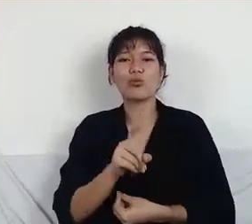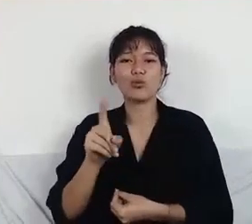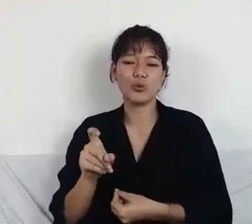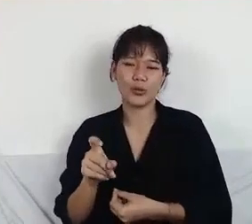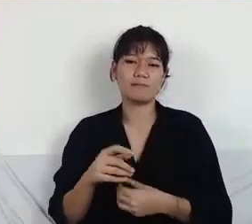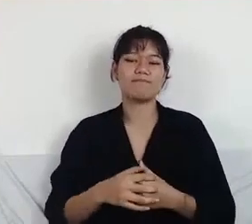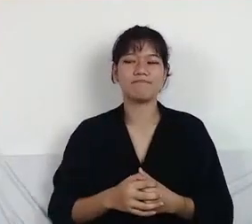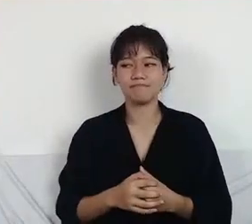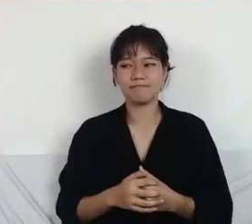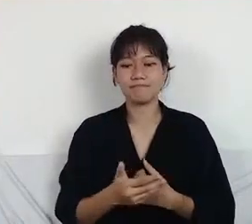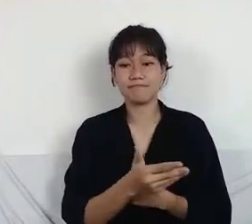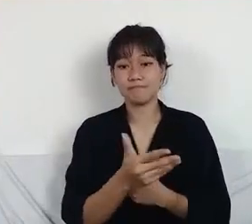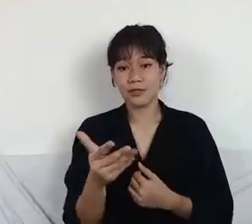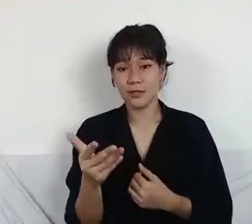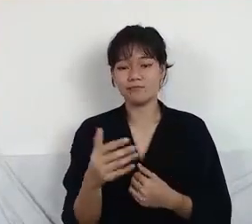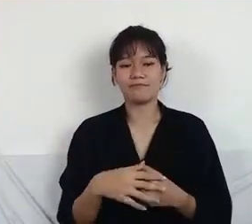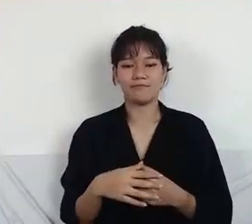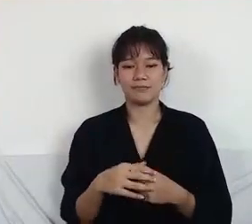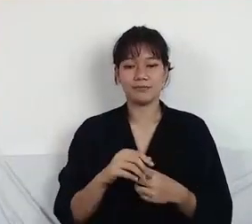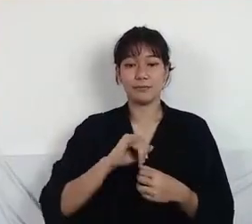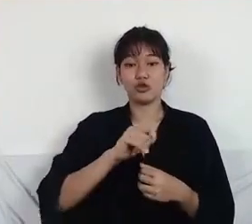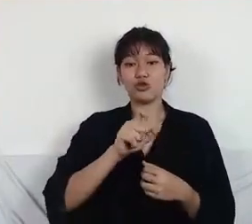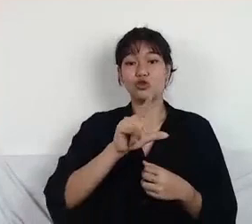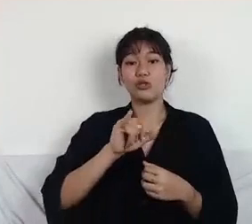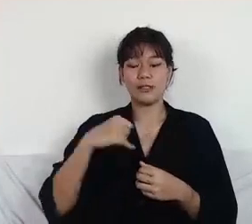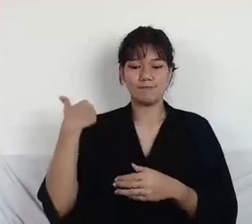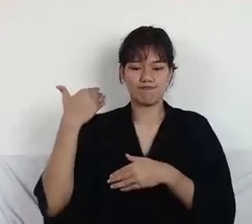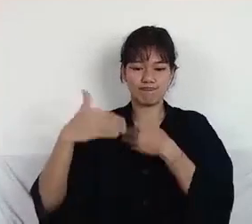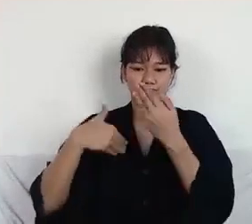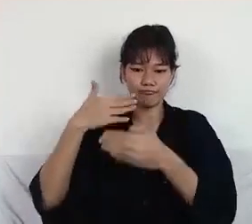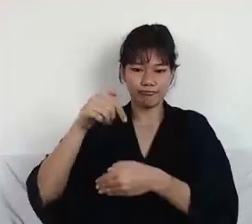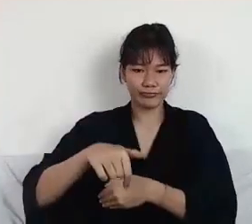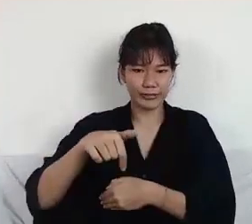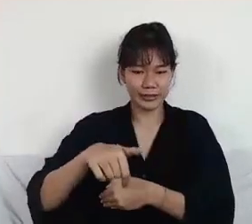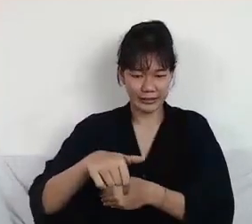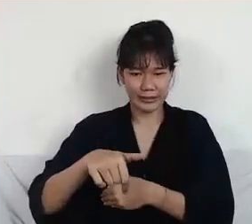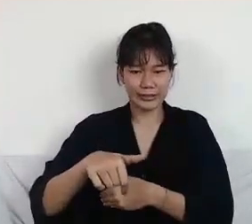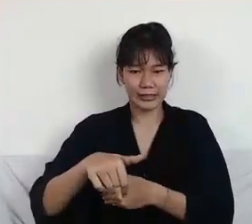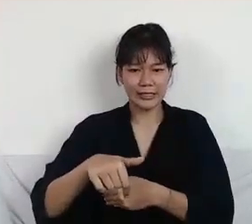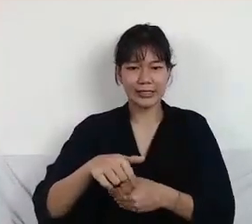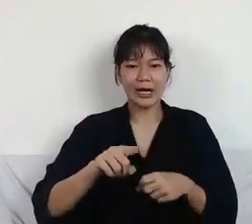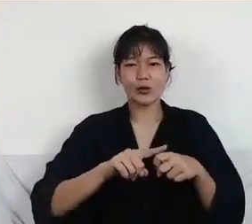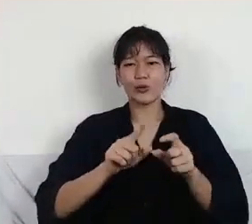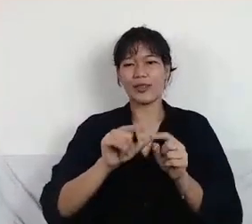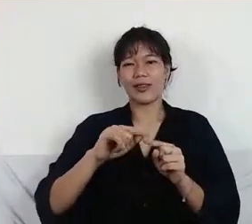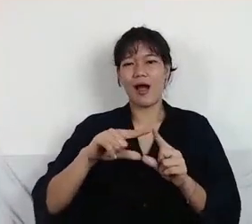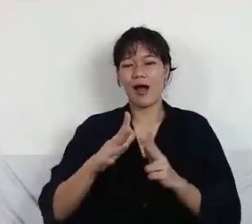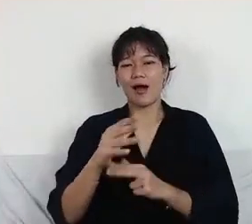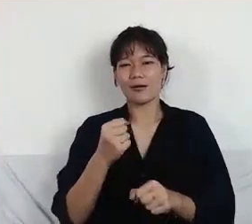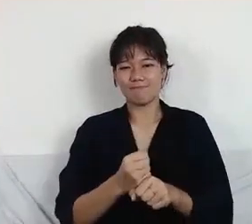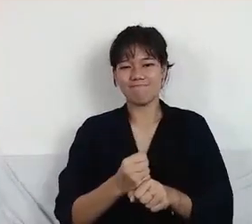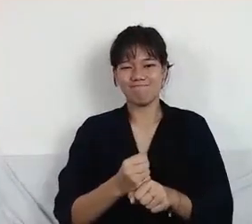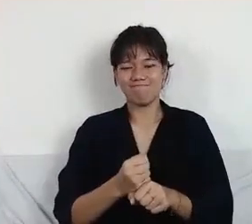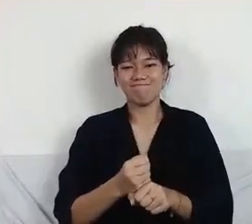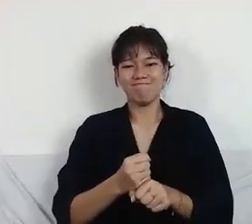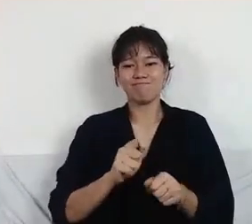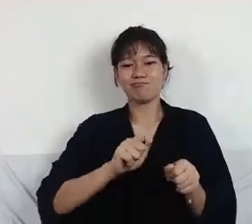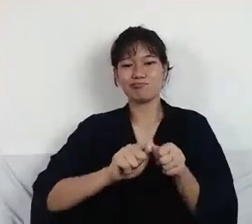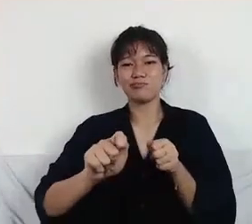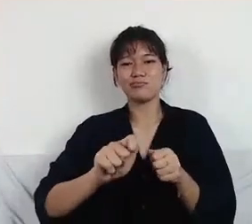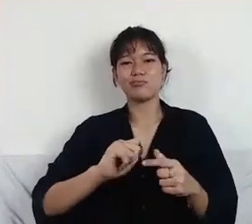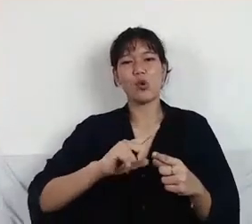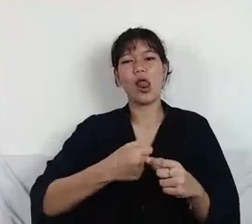Saudaraku, selama bulan Juli ini, GKI Kuitang menyelenggarakan bulan budaya. Untuk